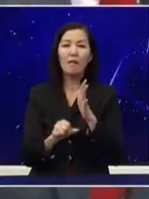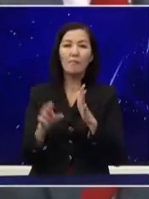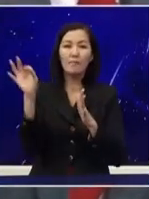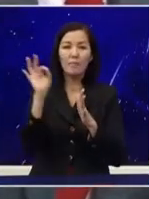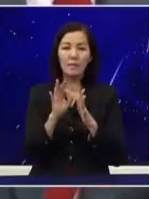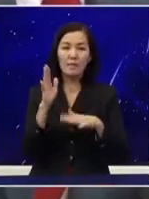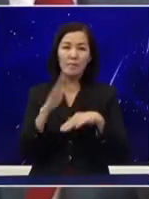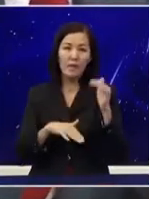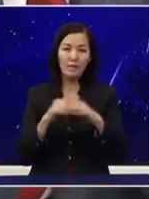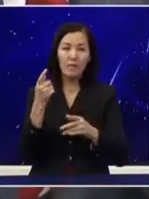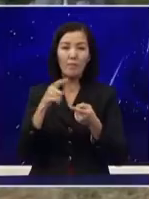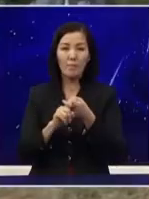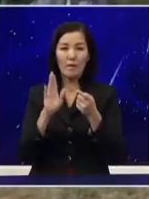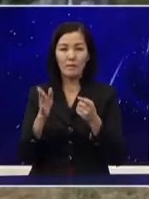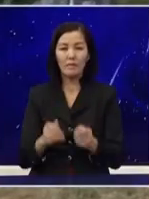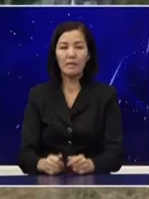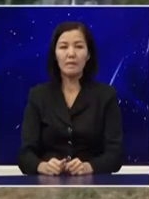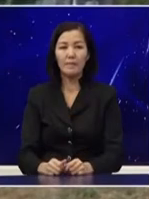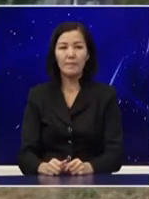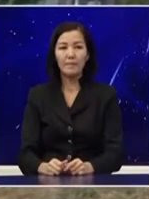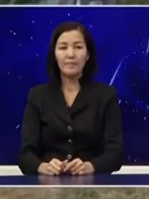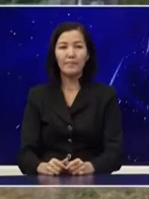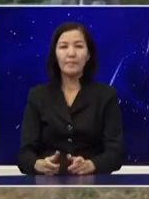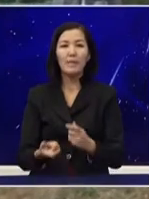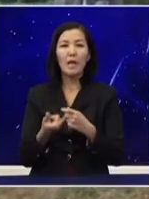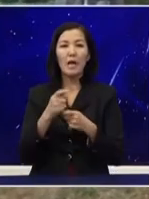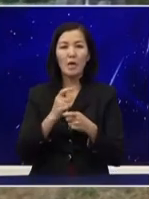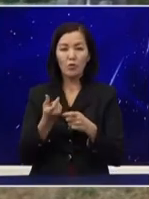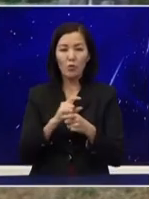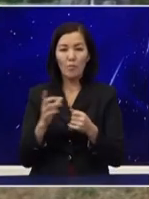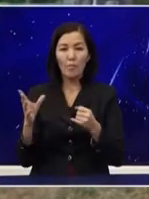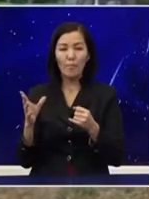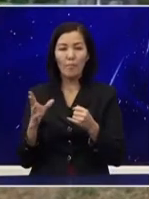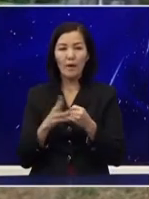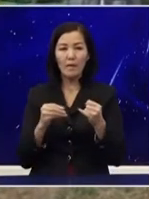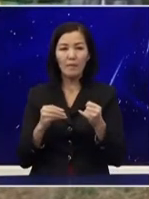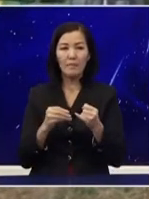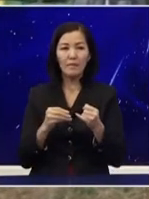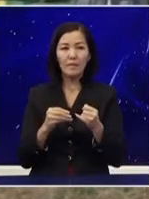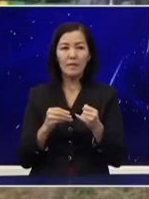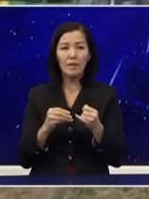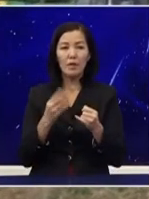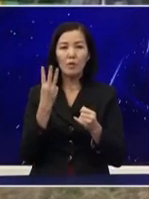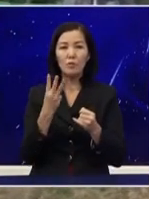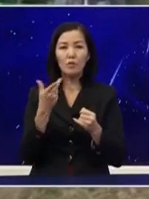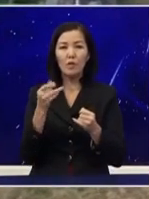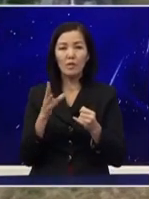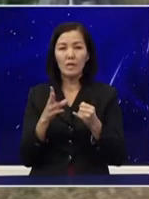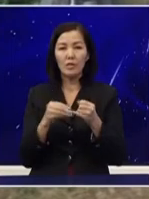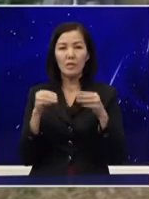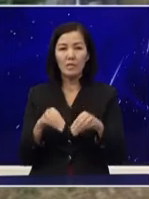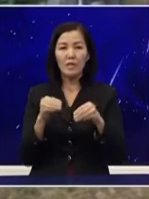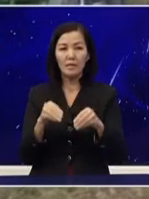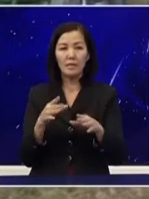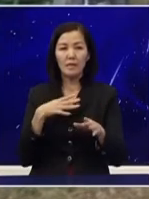іс тәжірибемен ұштасады. Картоп алқабымызда агридан 3 гектар санты тұқымнан 3 гектар